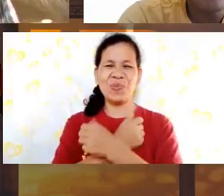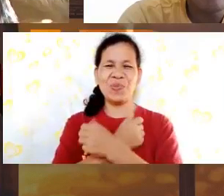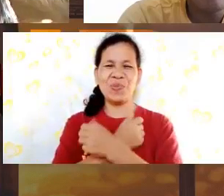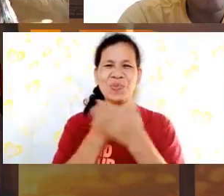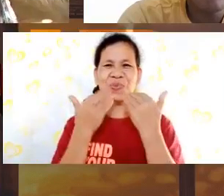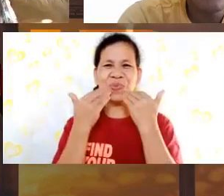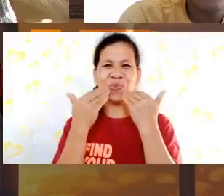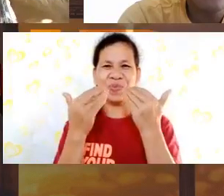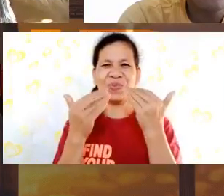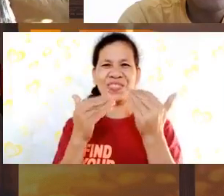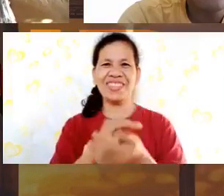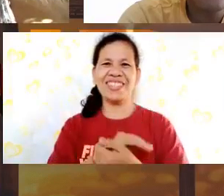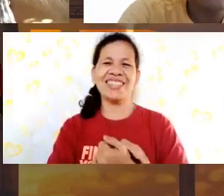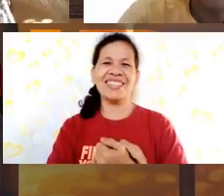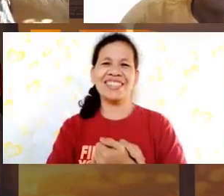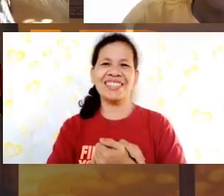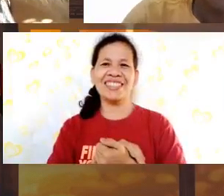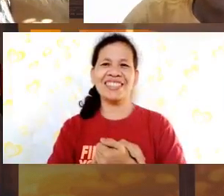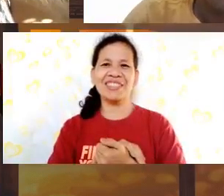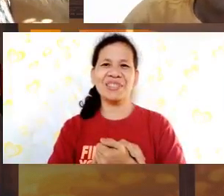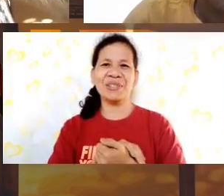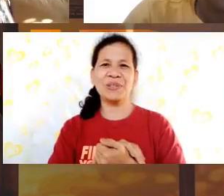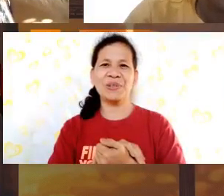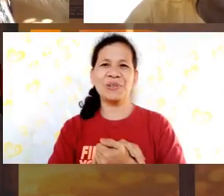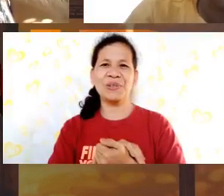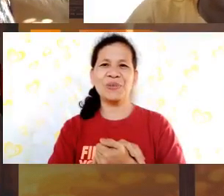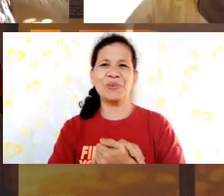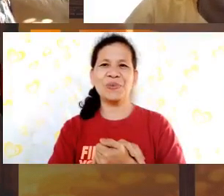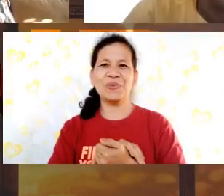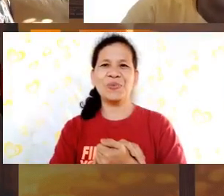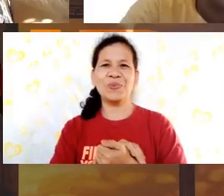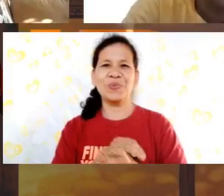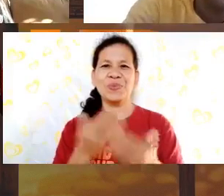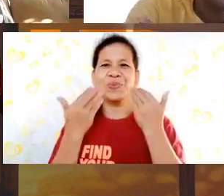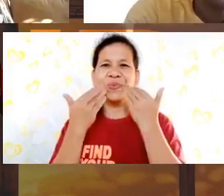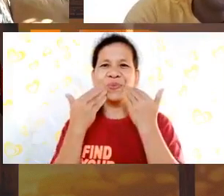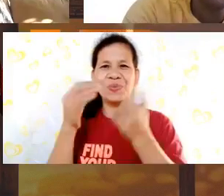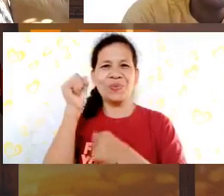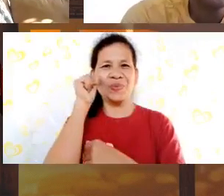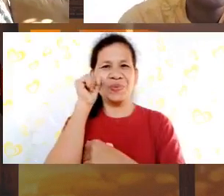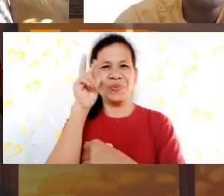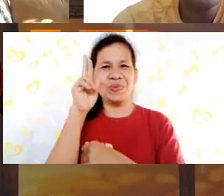po. Okay, thank you so much, Sir Yomer, sa iyong